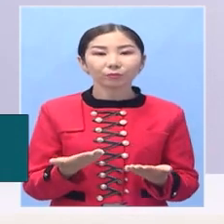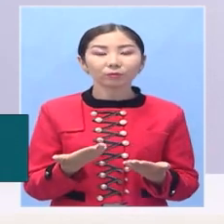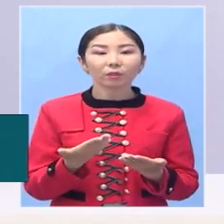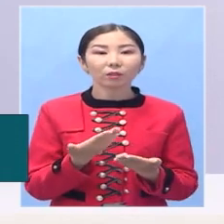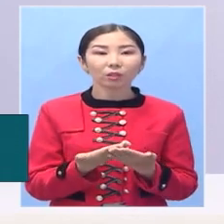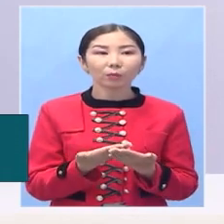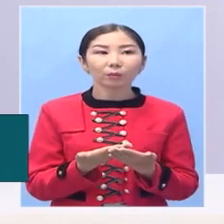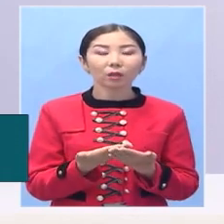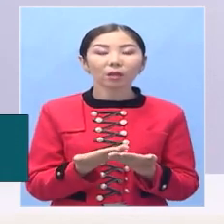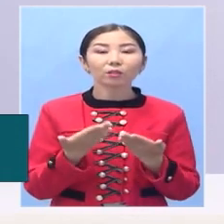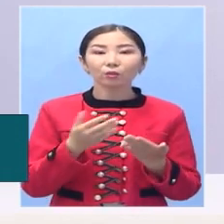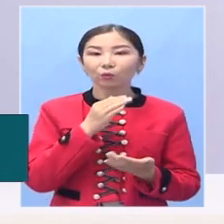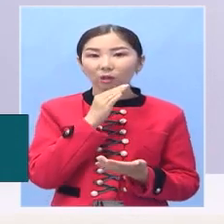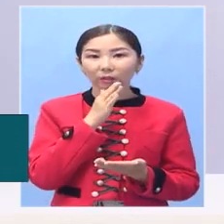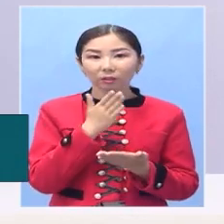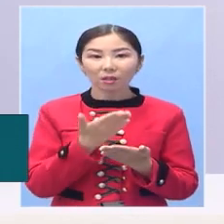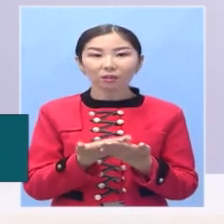өздеріңізге мәлім, қазіргі таңда